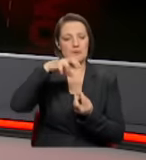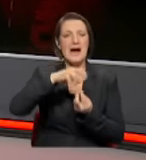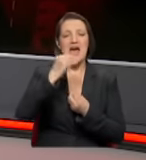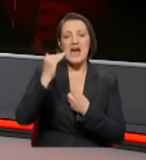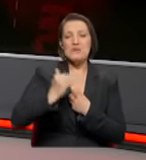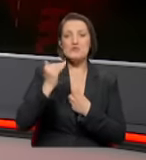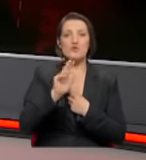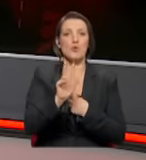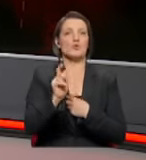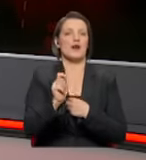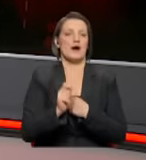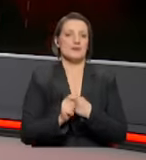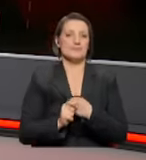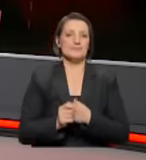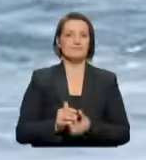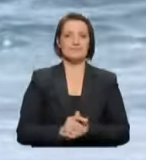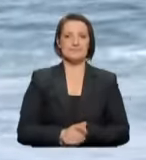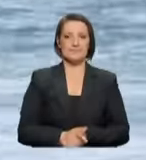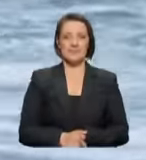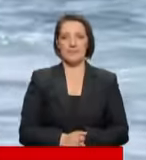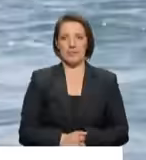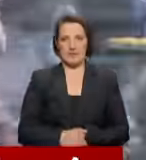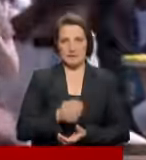ucuz 30 lira.